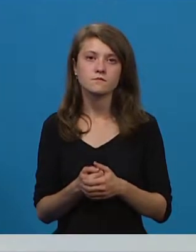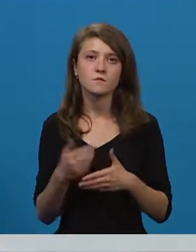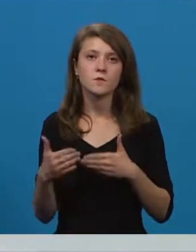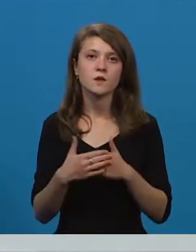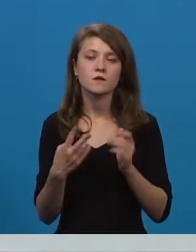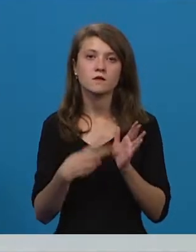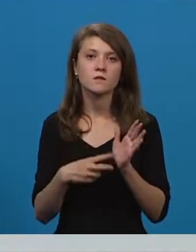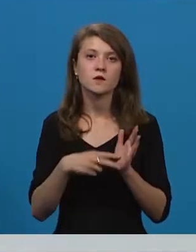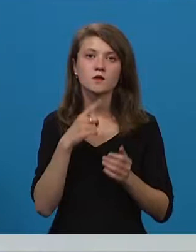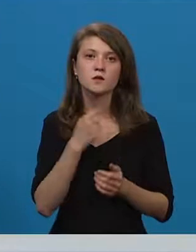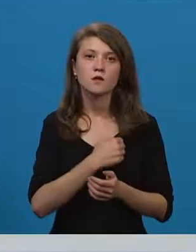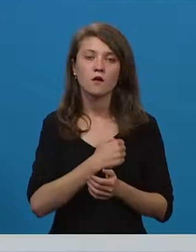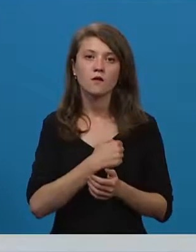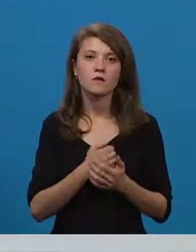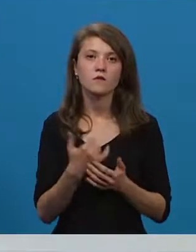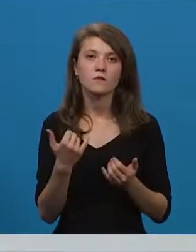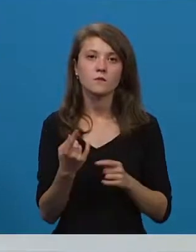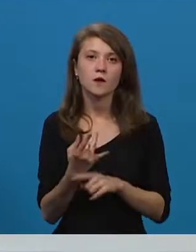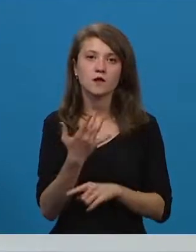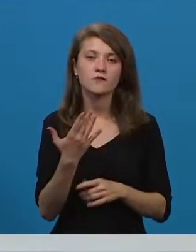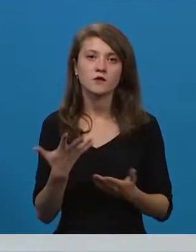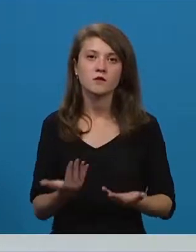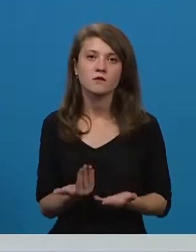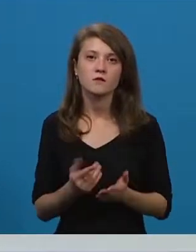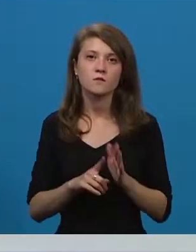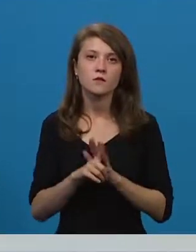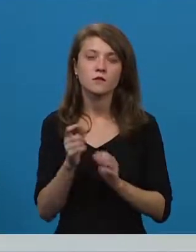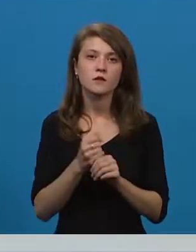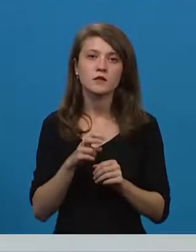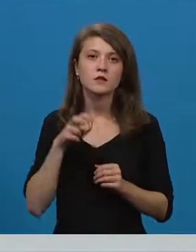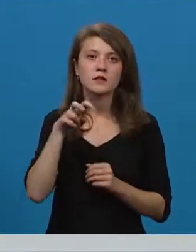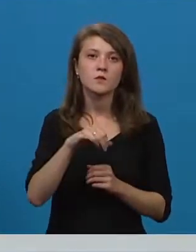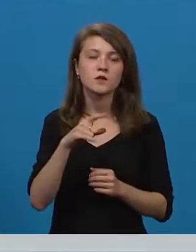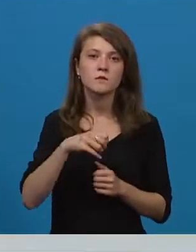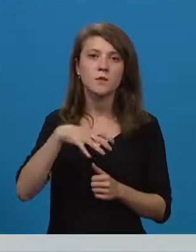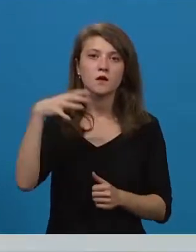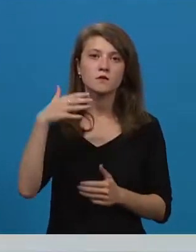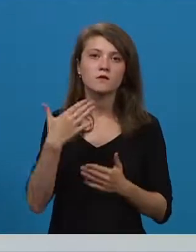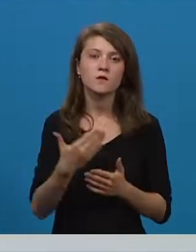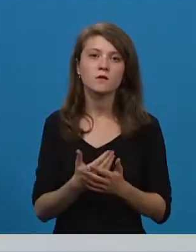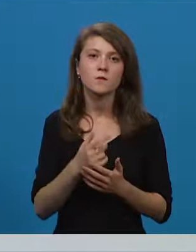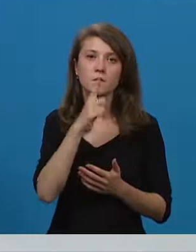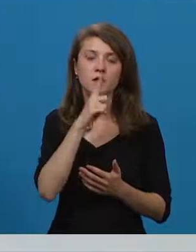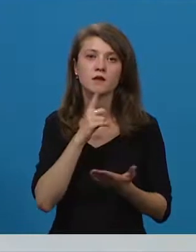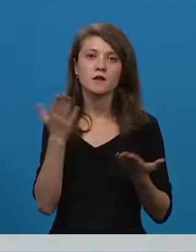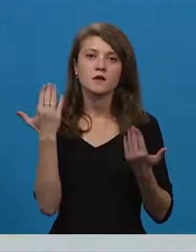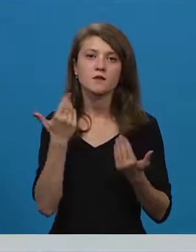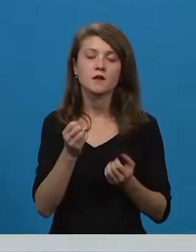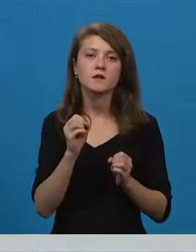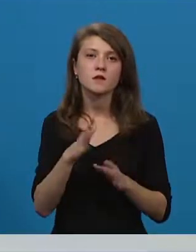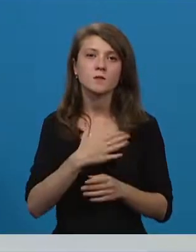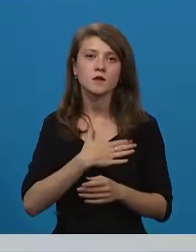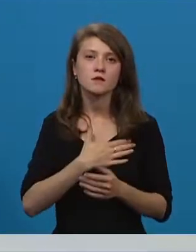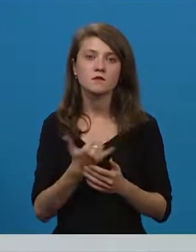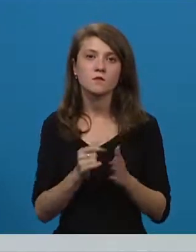Близько 70 солдатів-строковиків вперше в житті здійснили стрибок із парашутом. Місяць тому вони склали присягу, а сьогодні на полігоні під